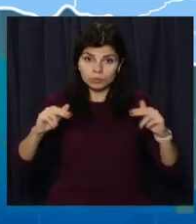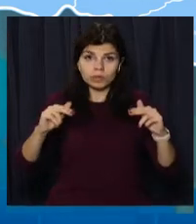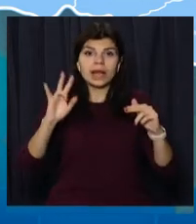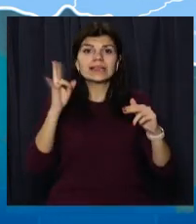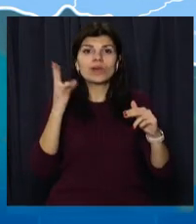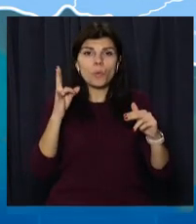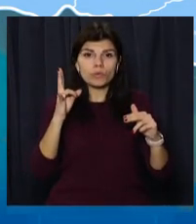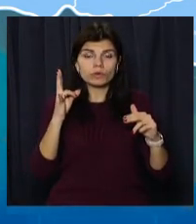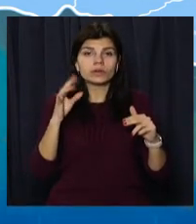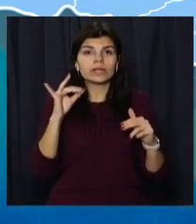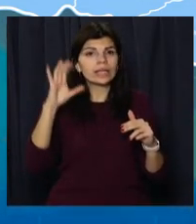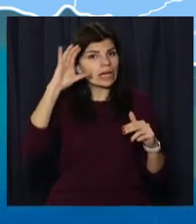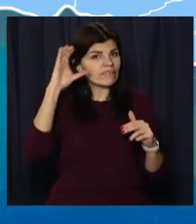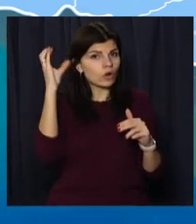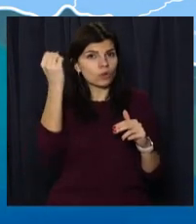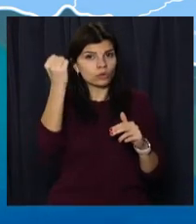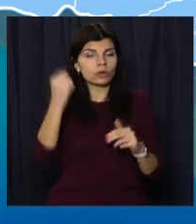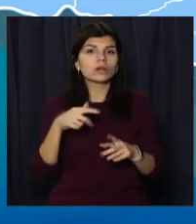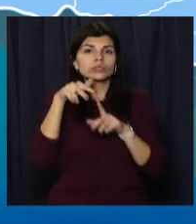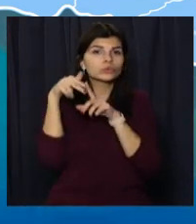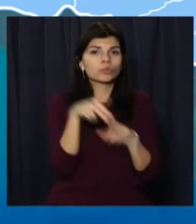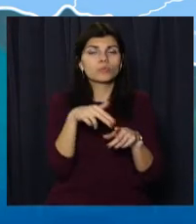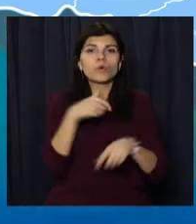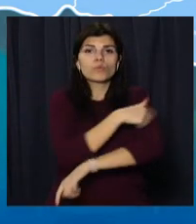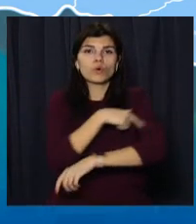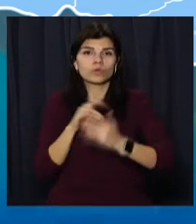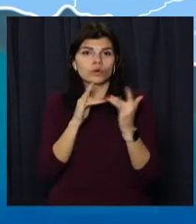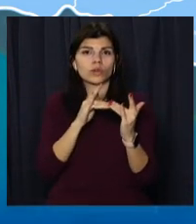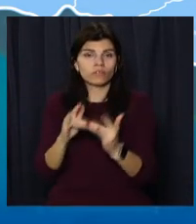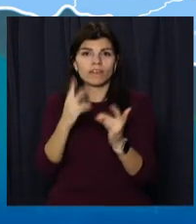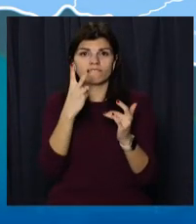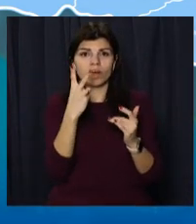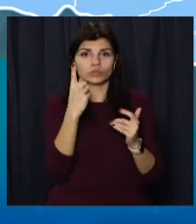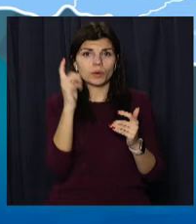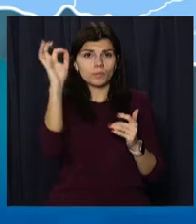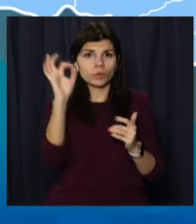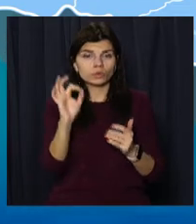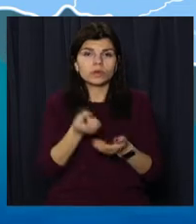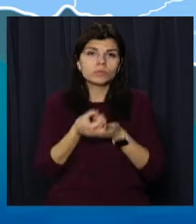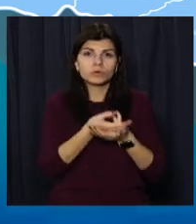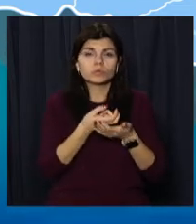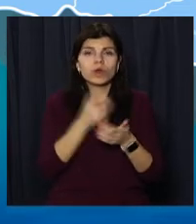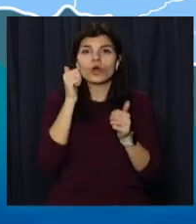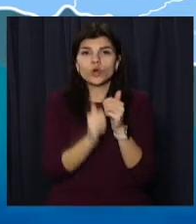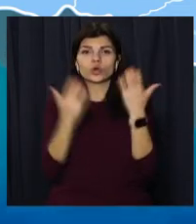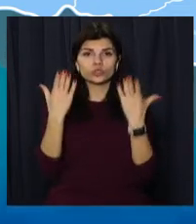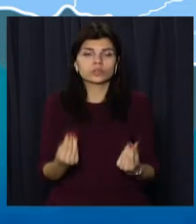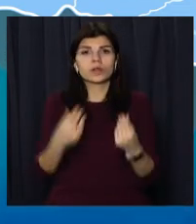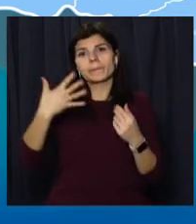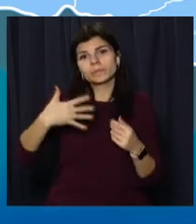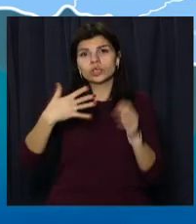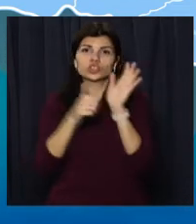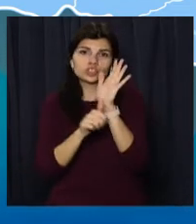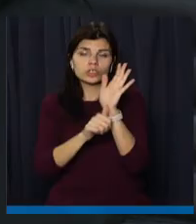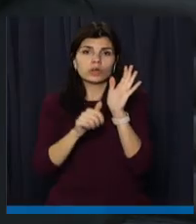Кривому Розі. Завантаженість ковідних ліжок – 21%. До госпітальних баз щодня ушпиталюють 50-60